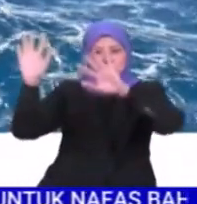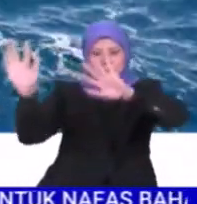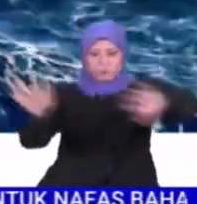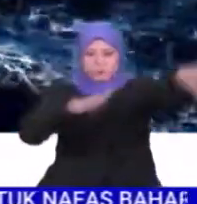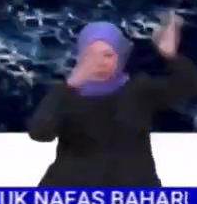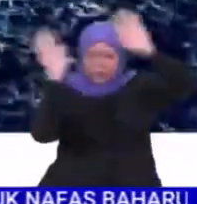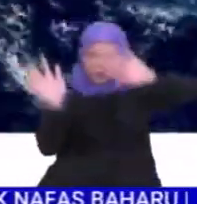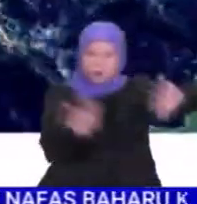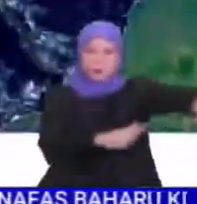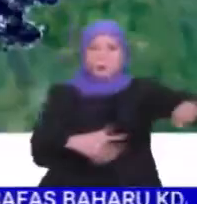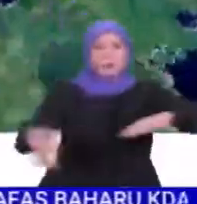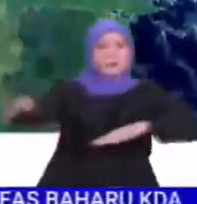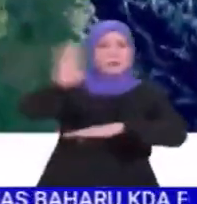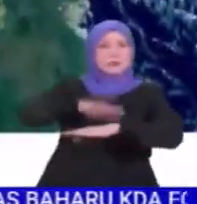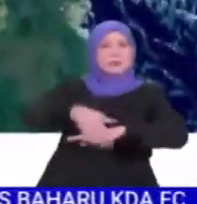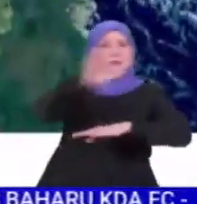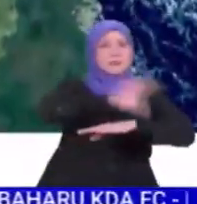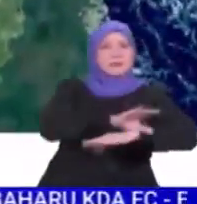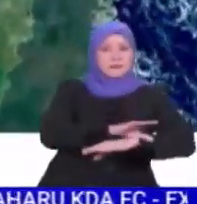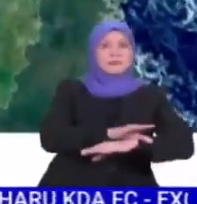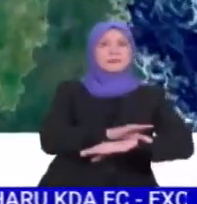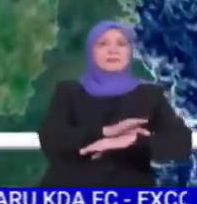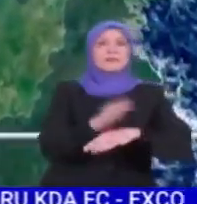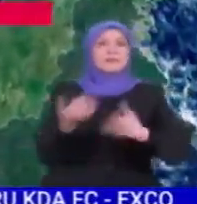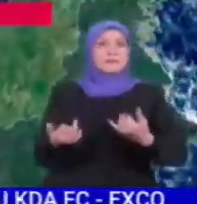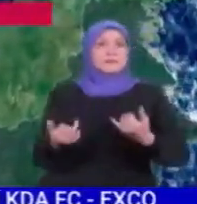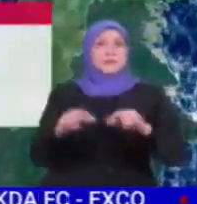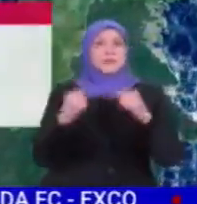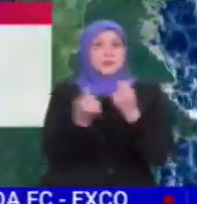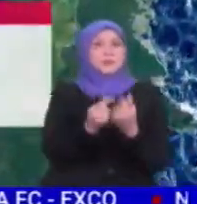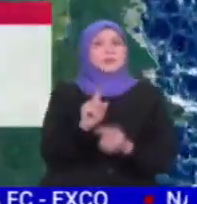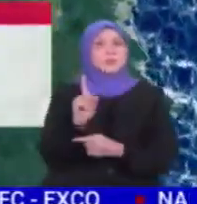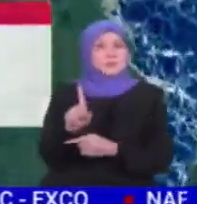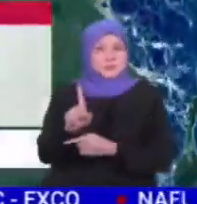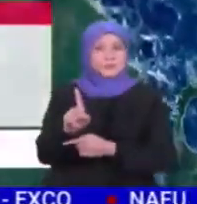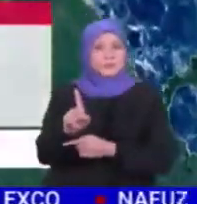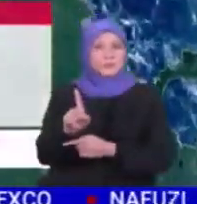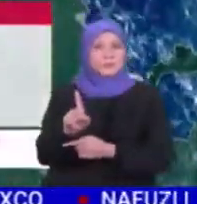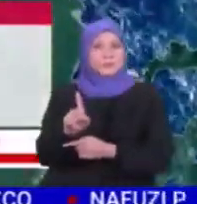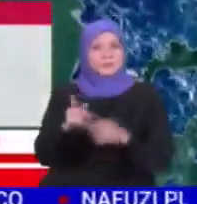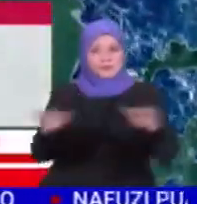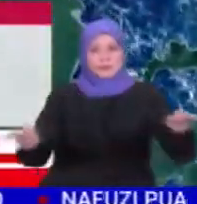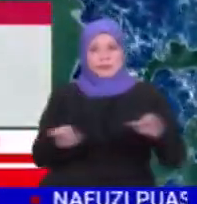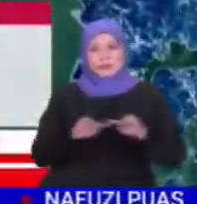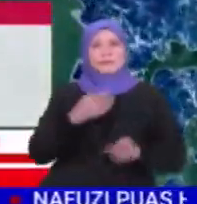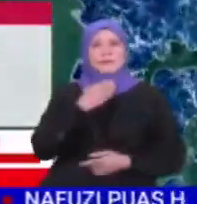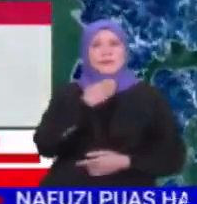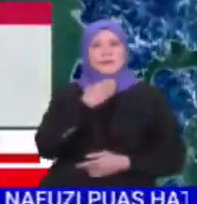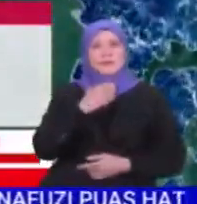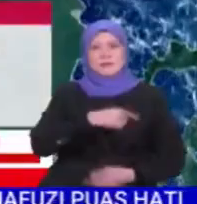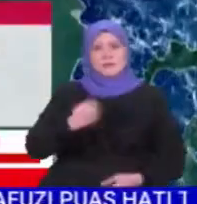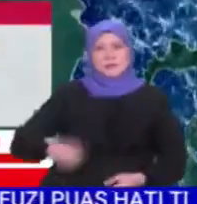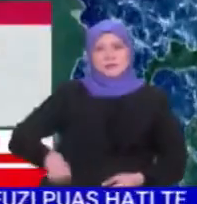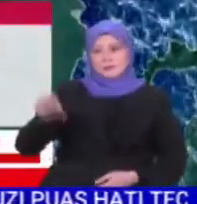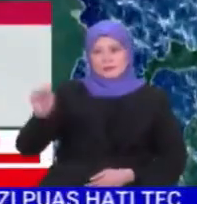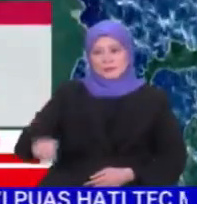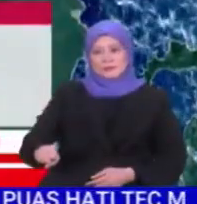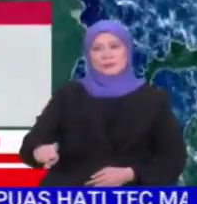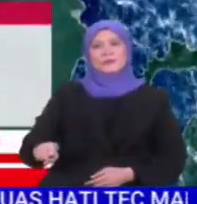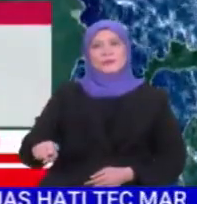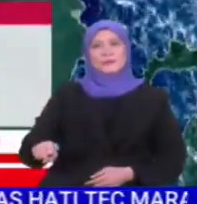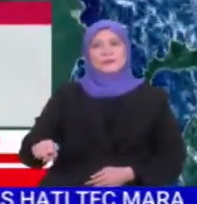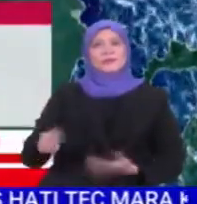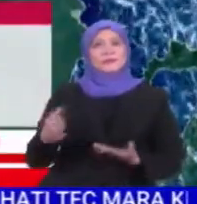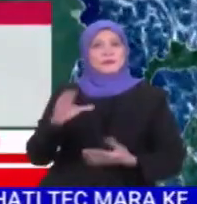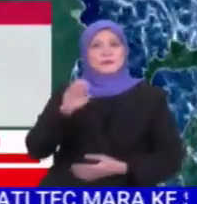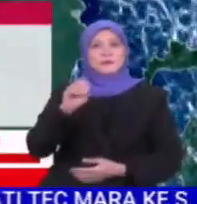gelora. Kategori kedua, ketiga telah diturun taraf kepada kategori pertama sahaja yang melibatkan kawasan perairan Laut Cina Selatan, melibatkan kawasan